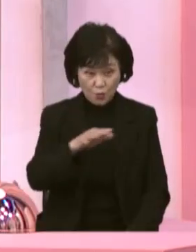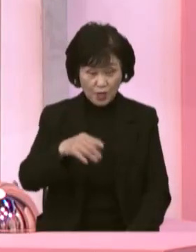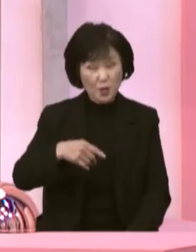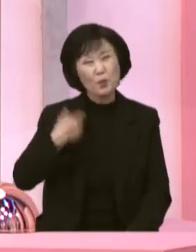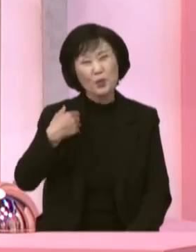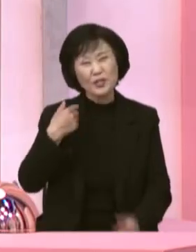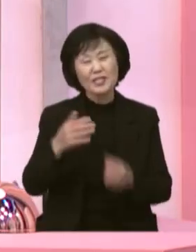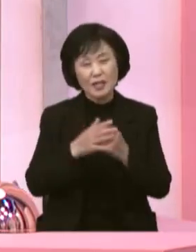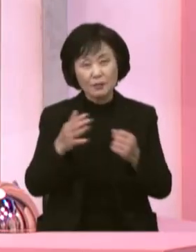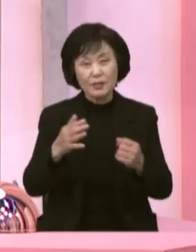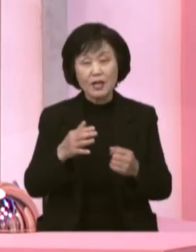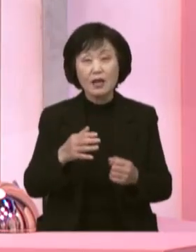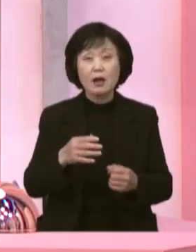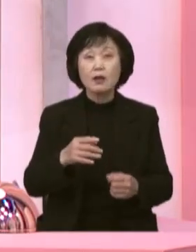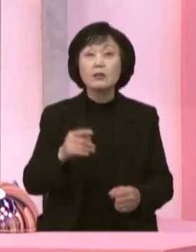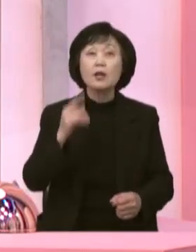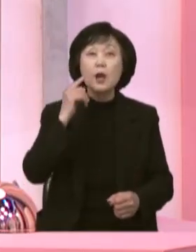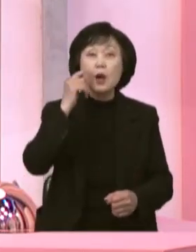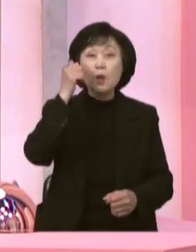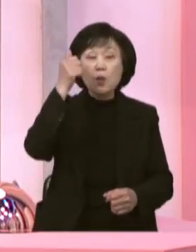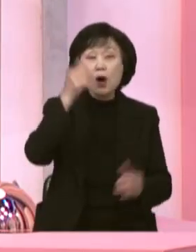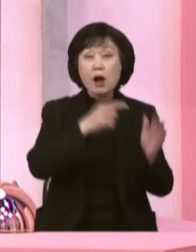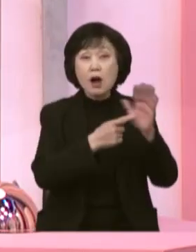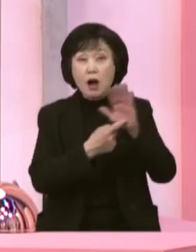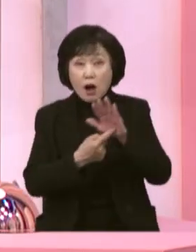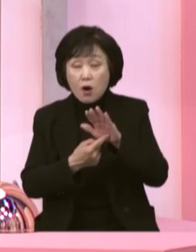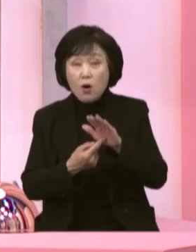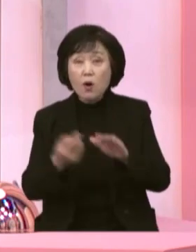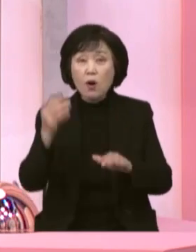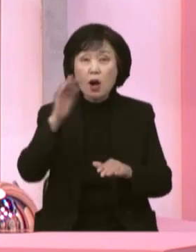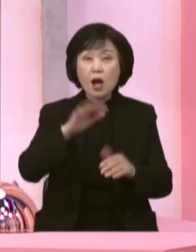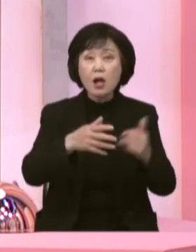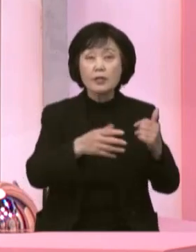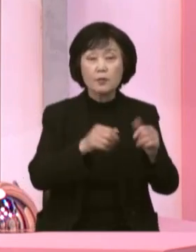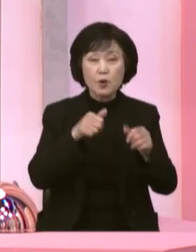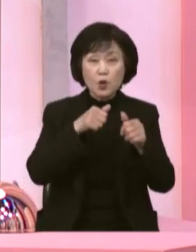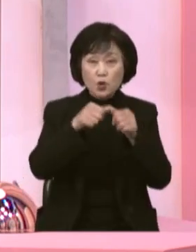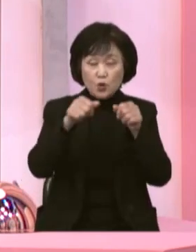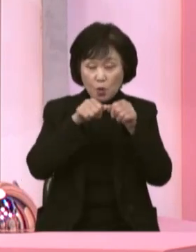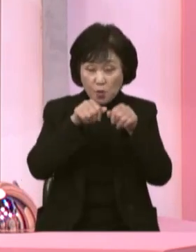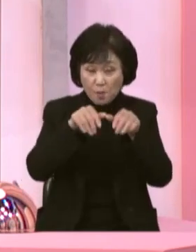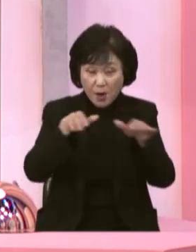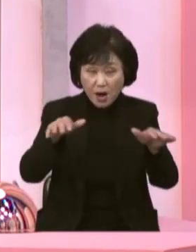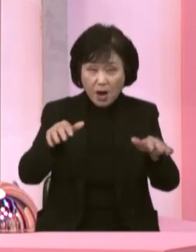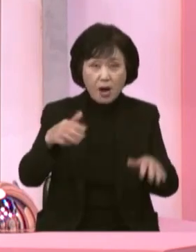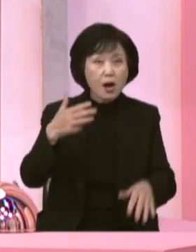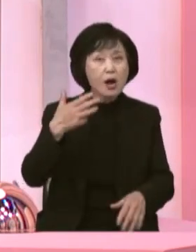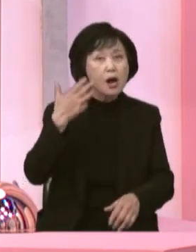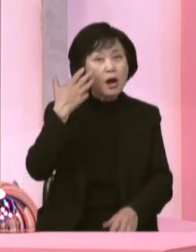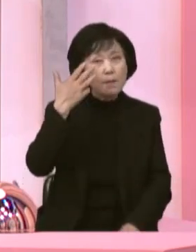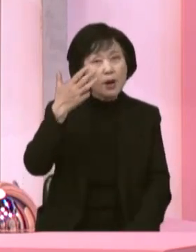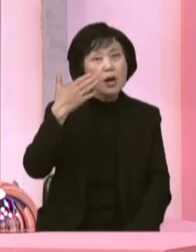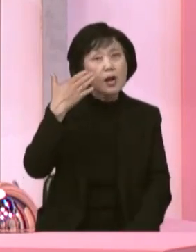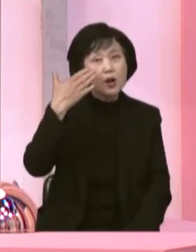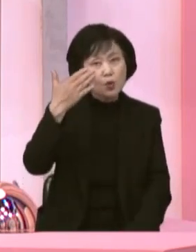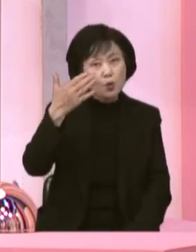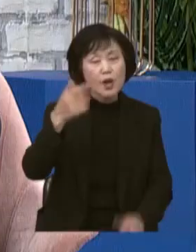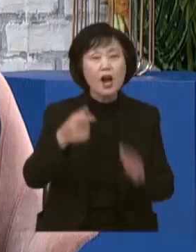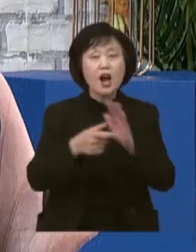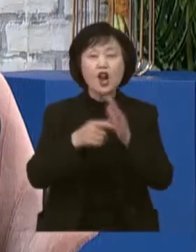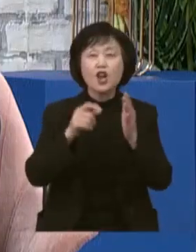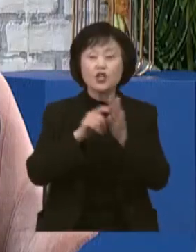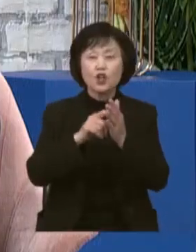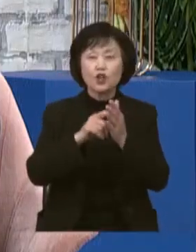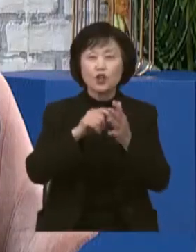가서 이제 집회를 열잖아요. 집회 열고. 또 갈 때도 차를 이 승용차를 각자 가지고 가니까 못